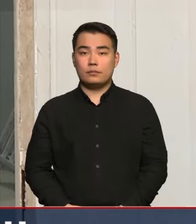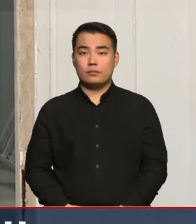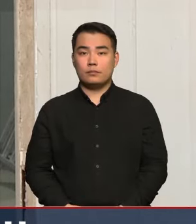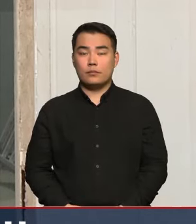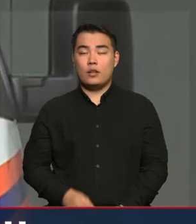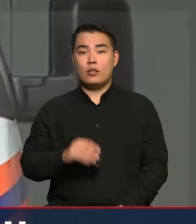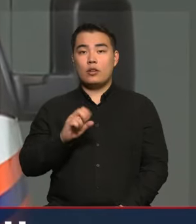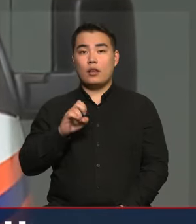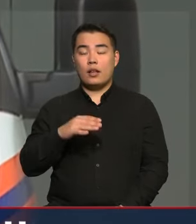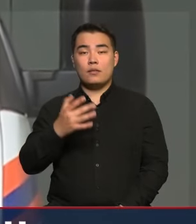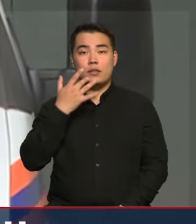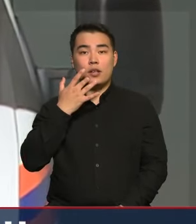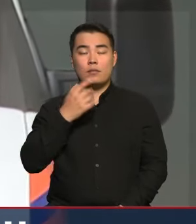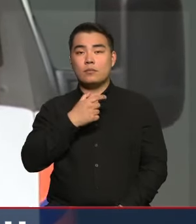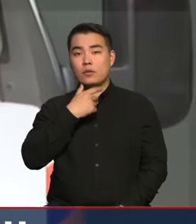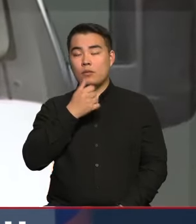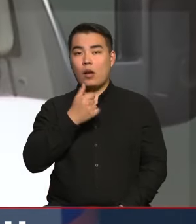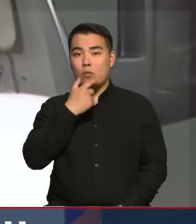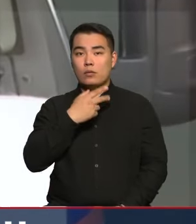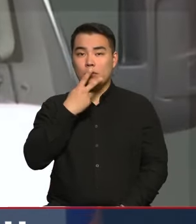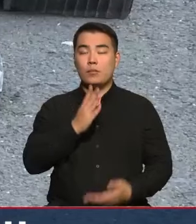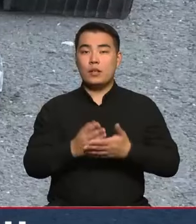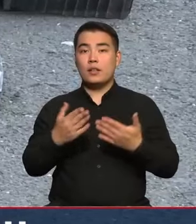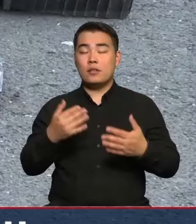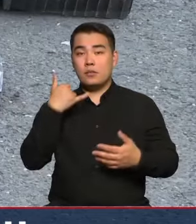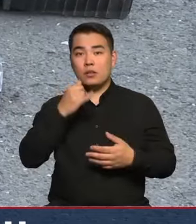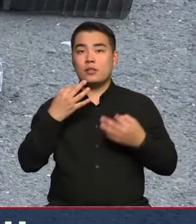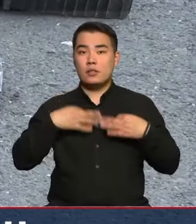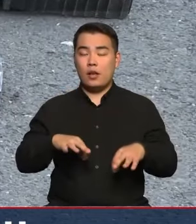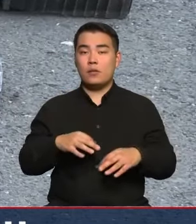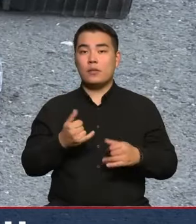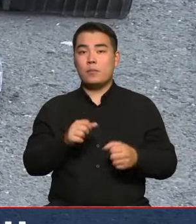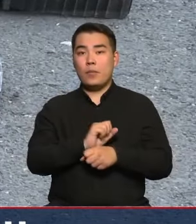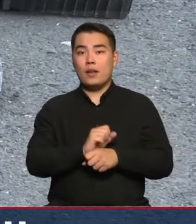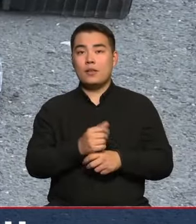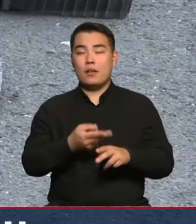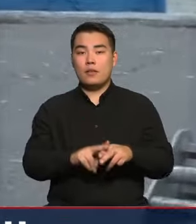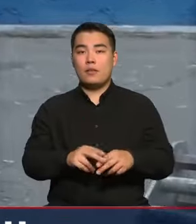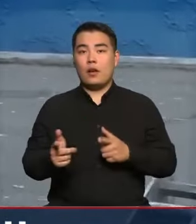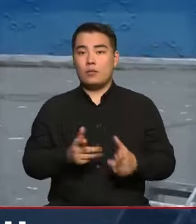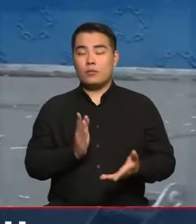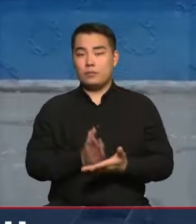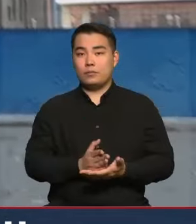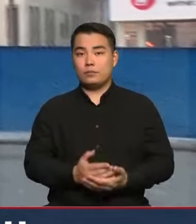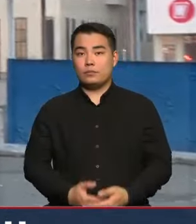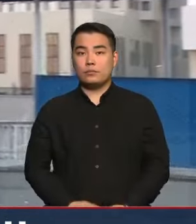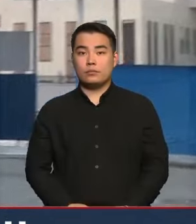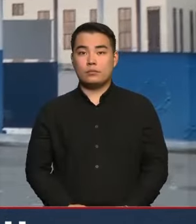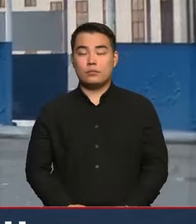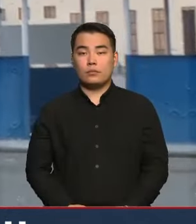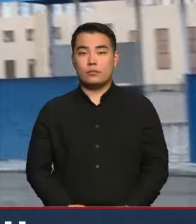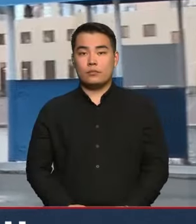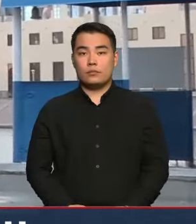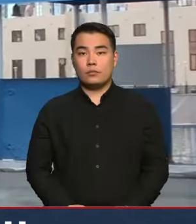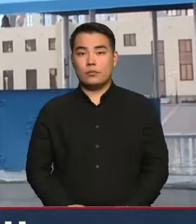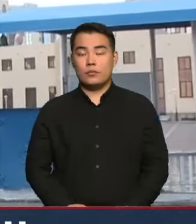алмайсың. Жанат қашанда сақ жүреді. Шұғыл қоңырау келіп түссе көлігі майлаулы, бес қаруы сайлаулы тұрады. Где-то что-то